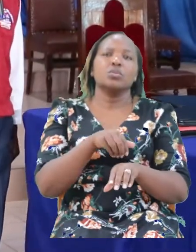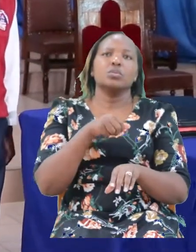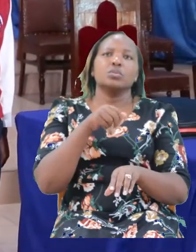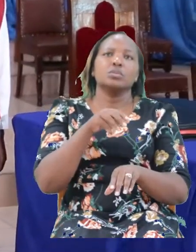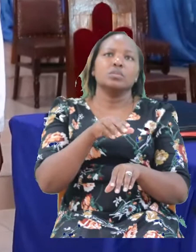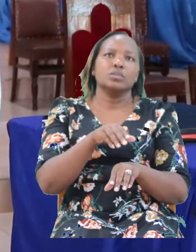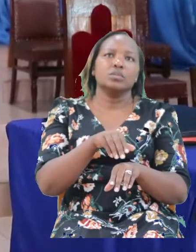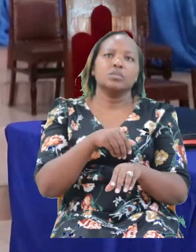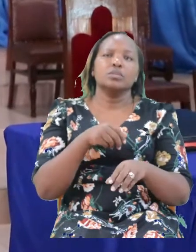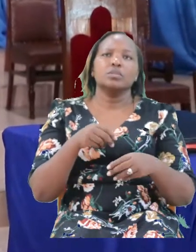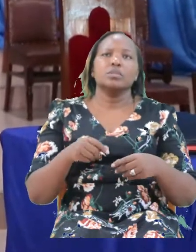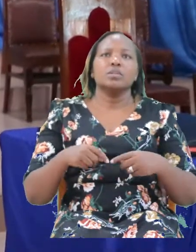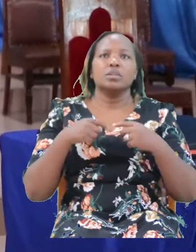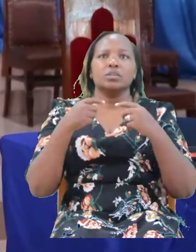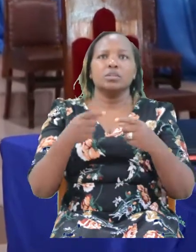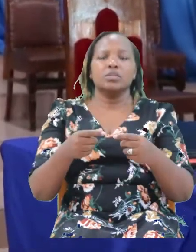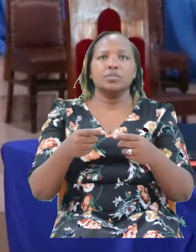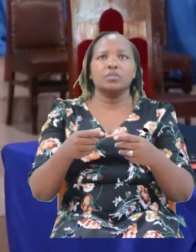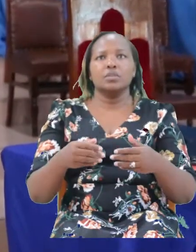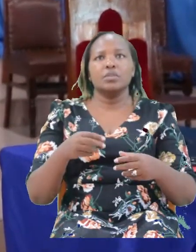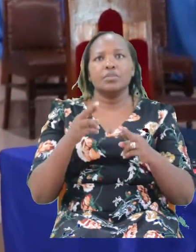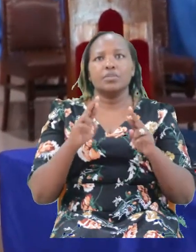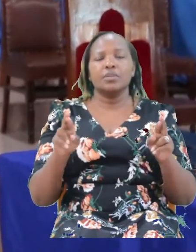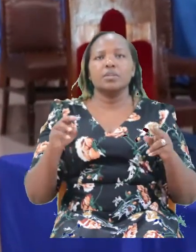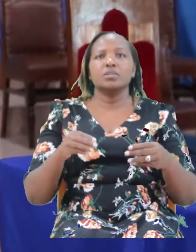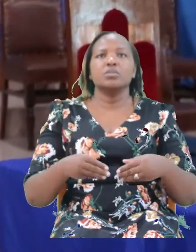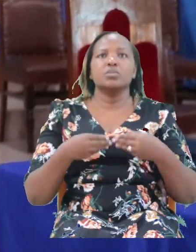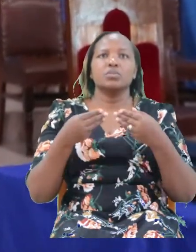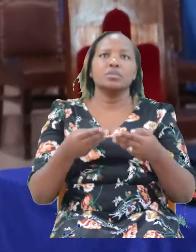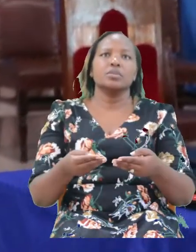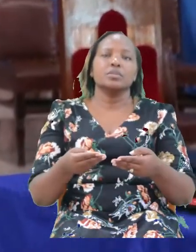huduma Anaita, zawadi